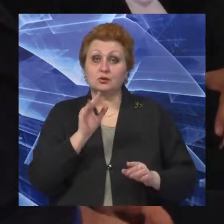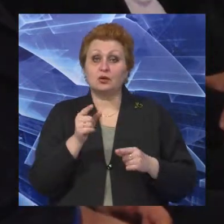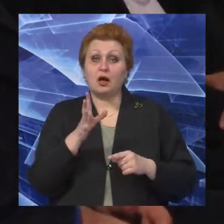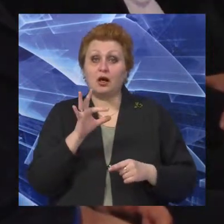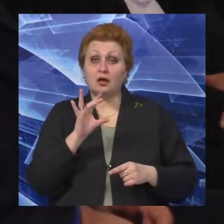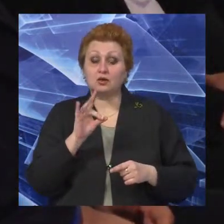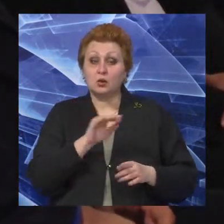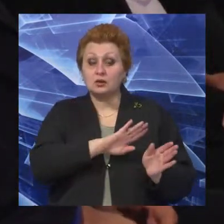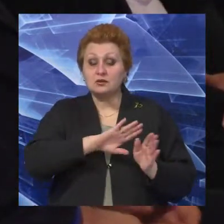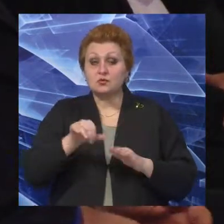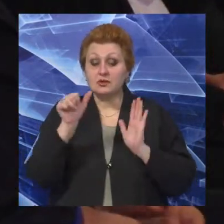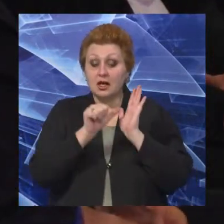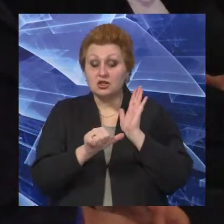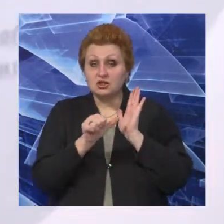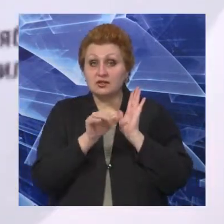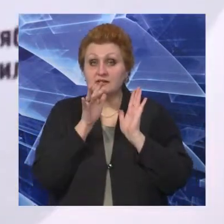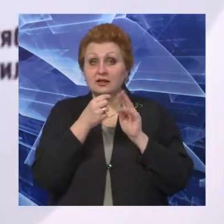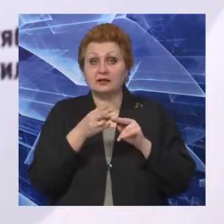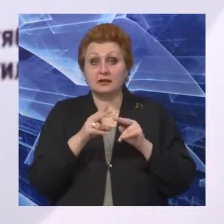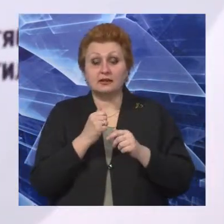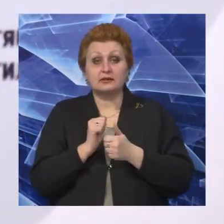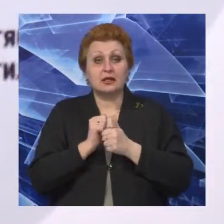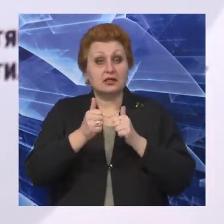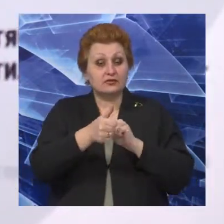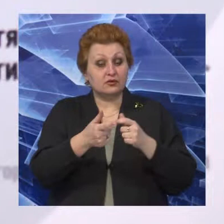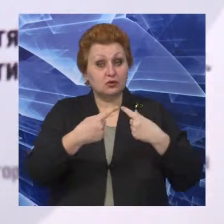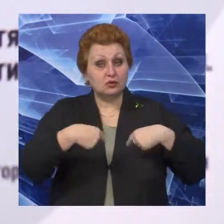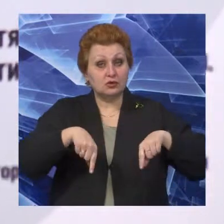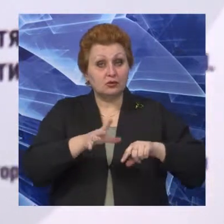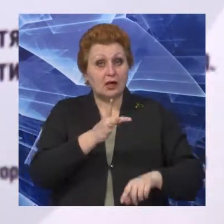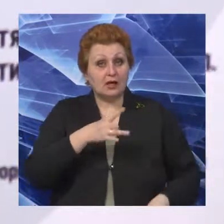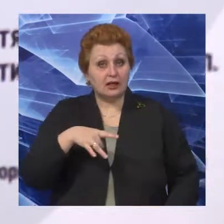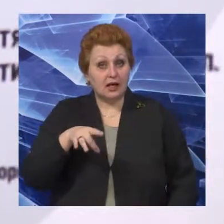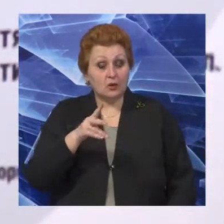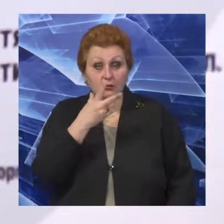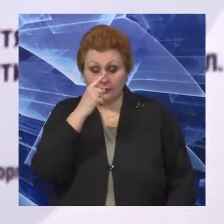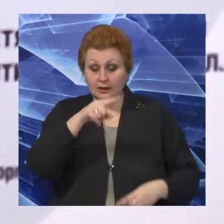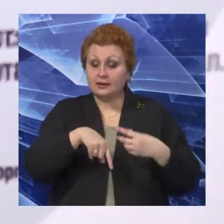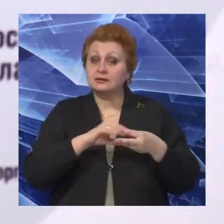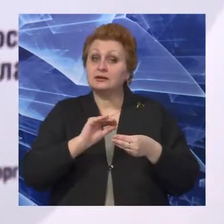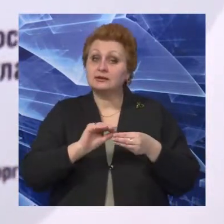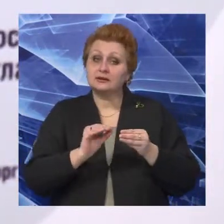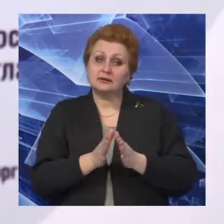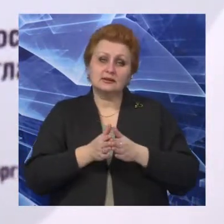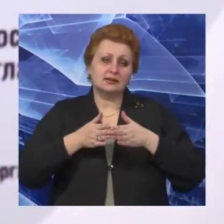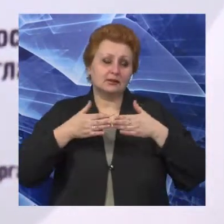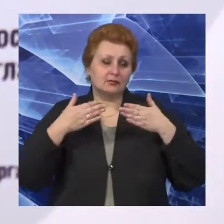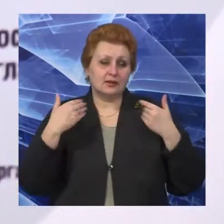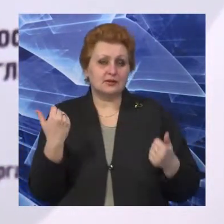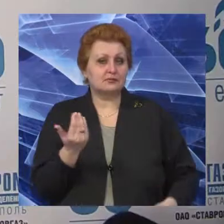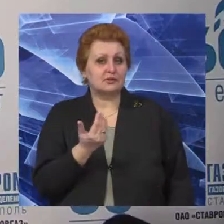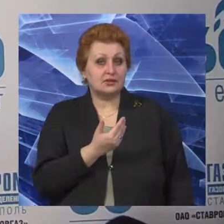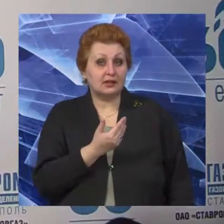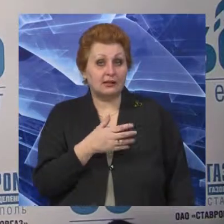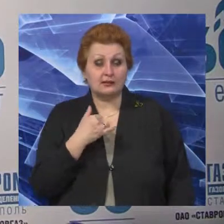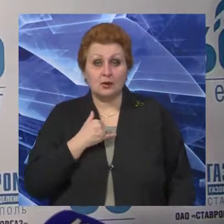лишь конторой, то уже спустя 60 лет это одно из ведущих предприятий всего региона со своими традициями и большими